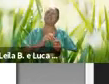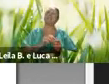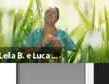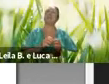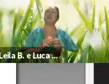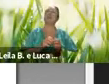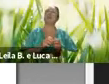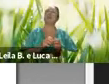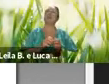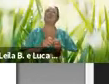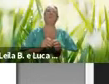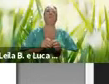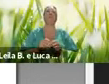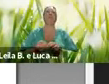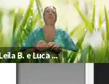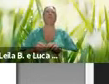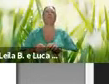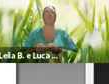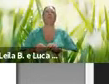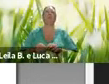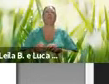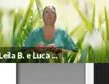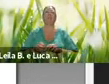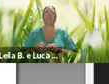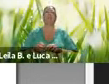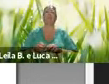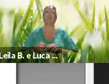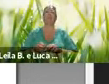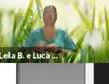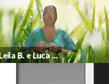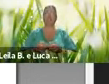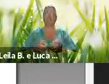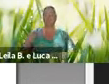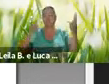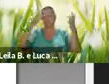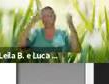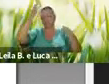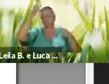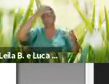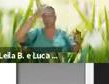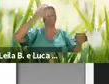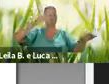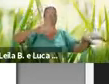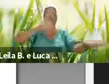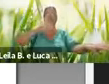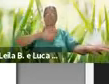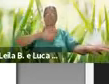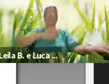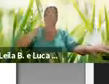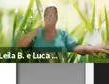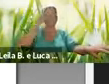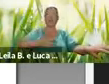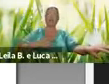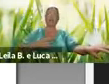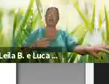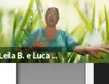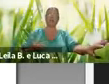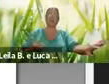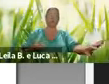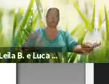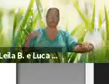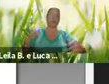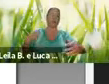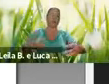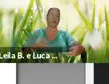Per chiarezza di ragionamento, confrontiamo l'organizzazione di Silva, ossia, quando dice organizzazione, vuol dire